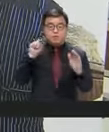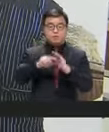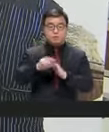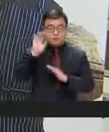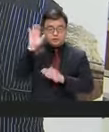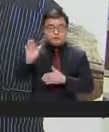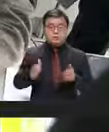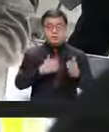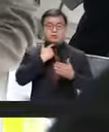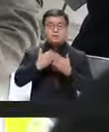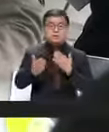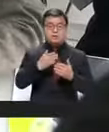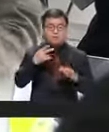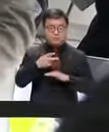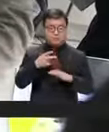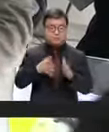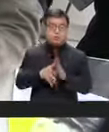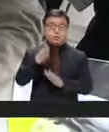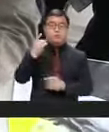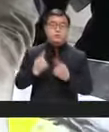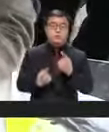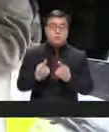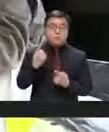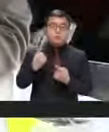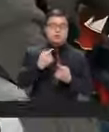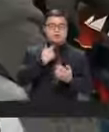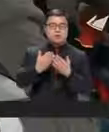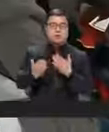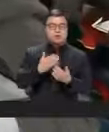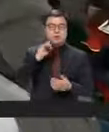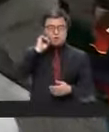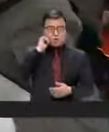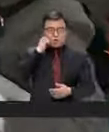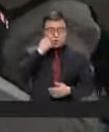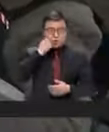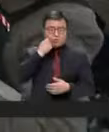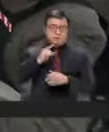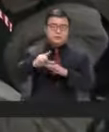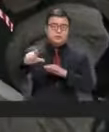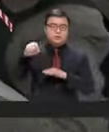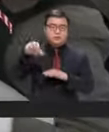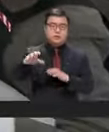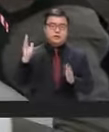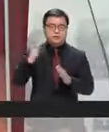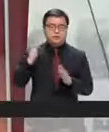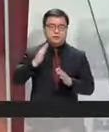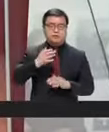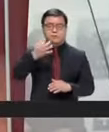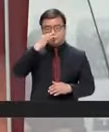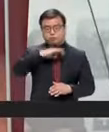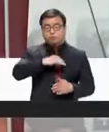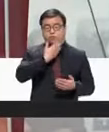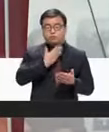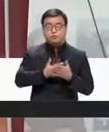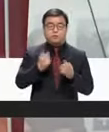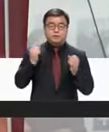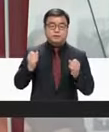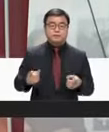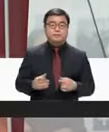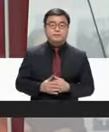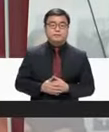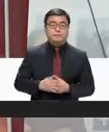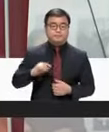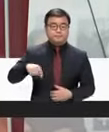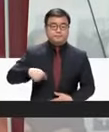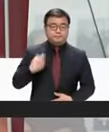버스입니다. 도시보다 진로체험 환경이 열악한 소외 지역 학생들에겐 소중한 기회입니다. 본인들이 갖고 있는 꿈과